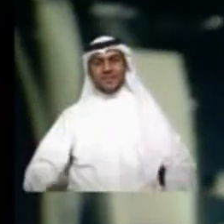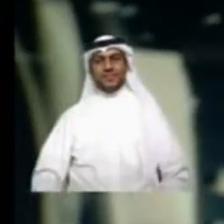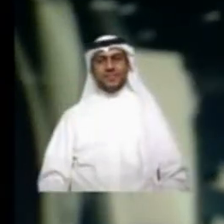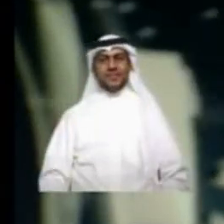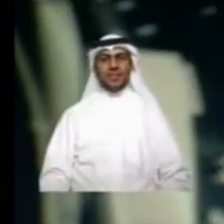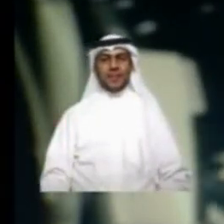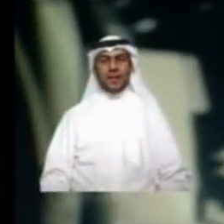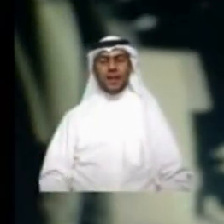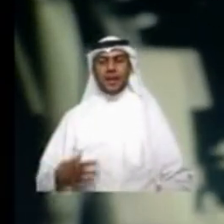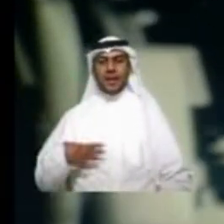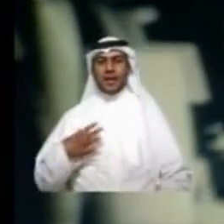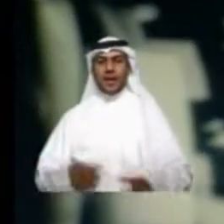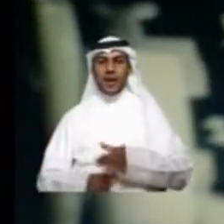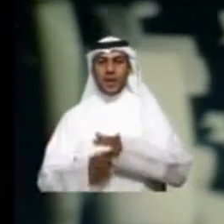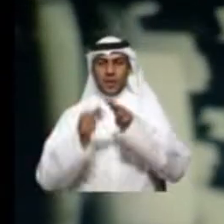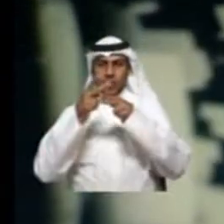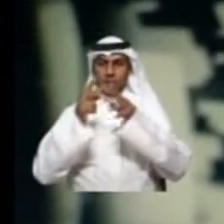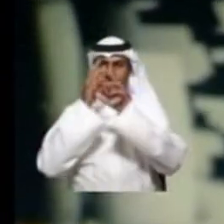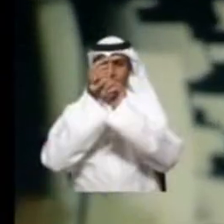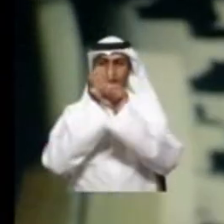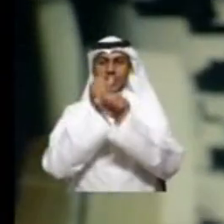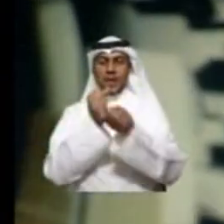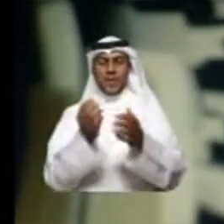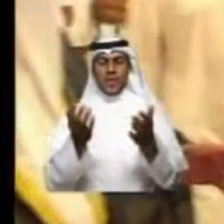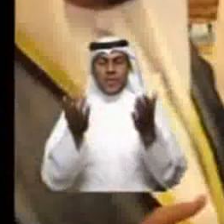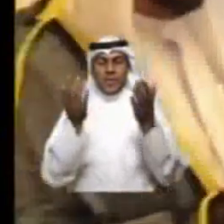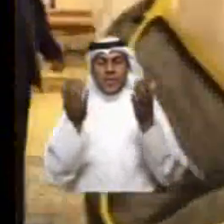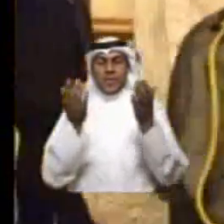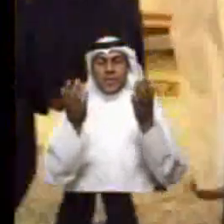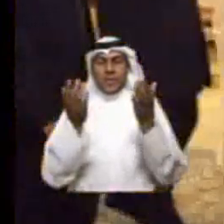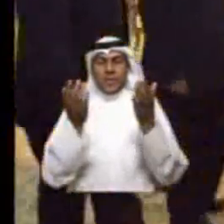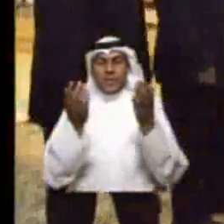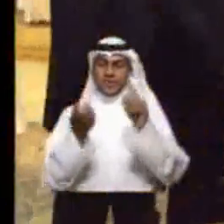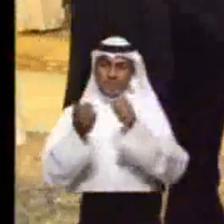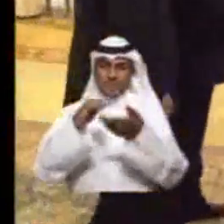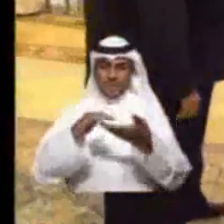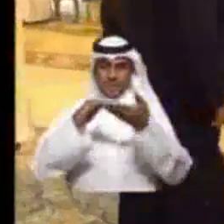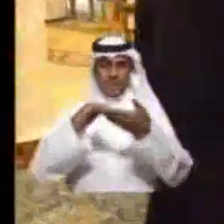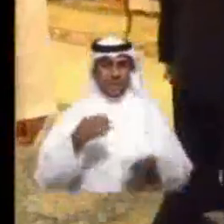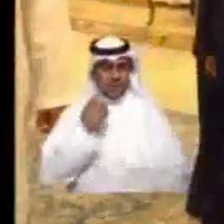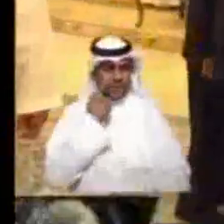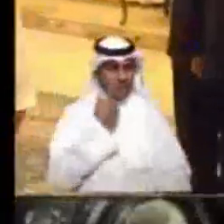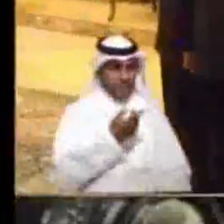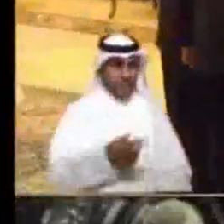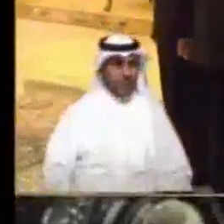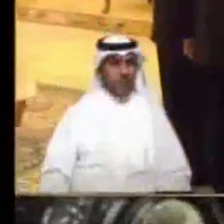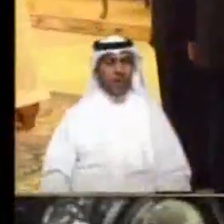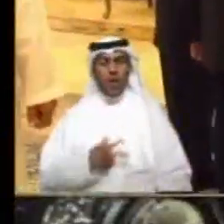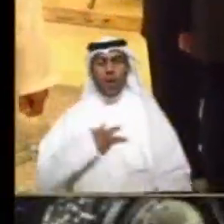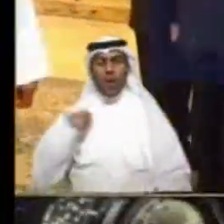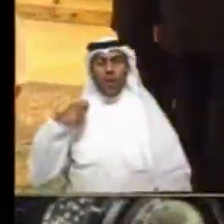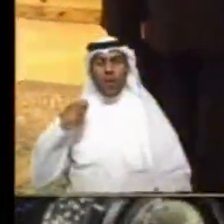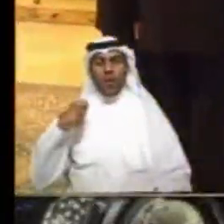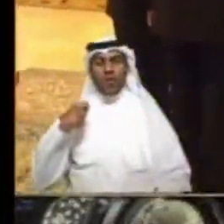قام ممثل حضرة صاحب السمو أمير البلاد الشيخ صباح الأحمد الجابر الصباح حفظه الله ورعاه معالي النائب الأول